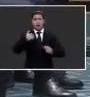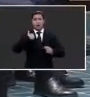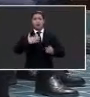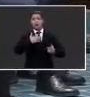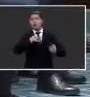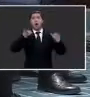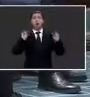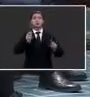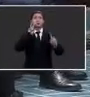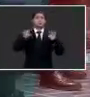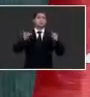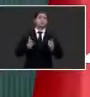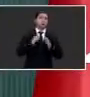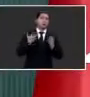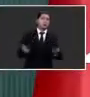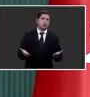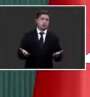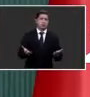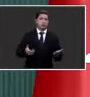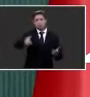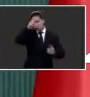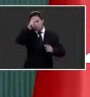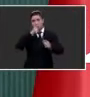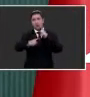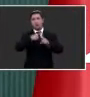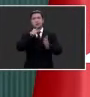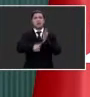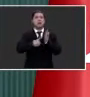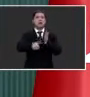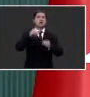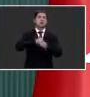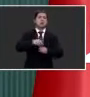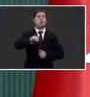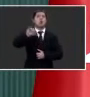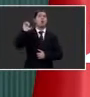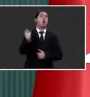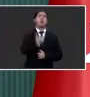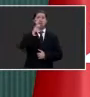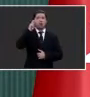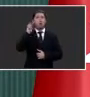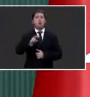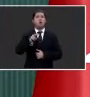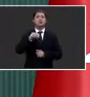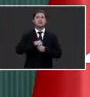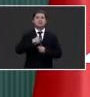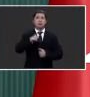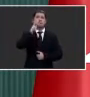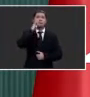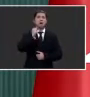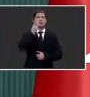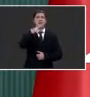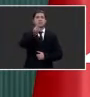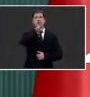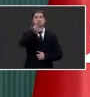varmıştır Türk siyasi tarihinin önemli sembollerinden biri olan Mayıs